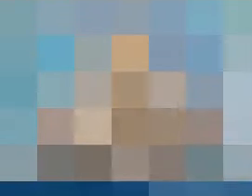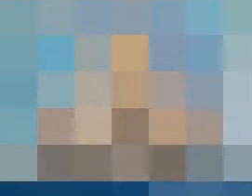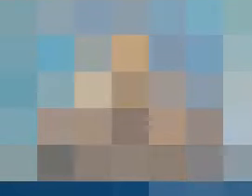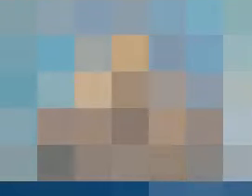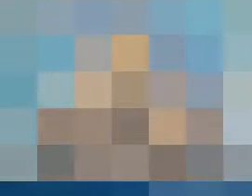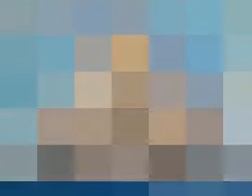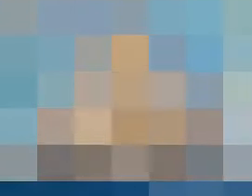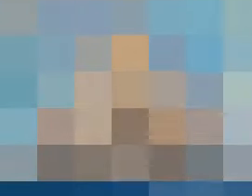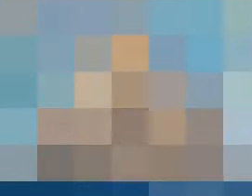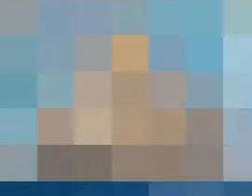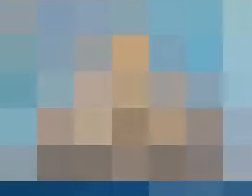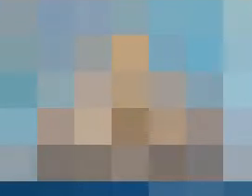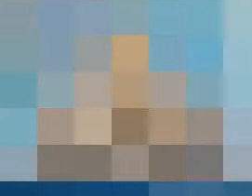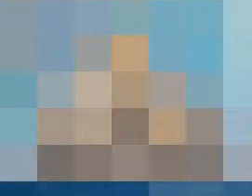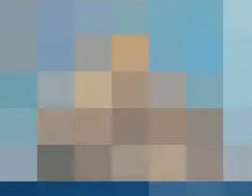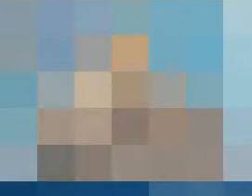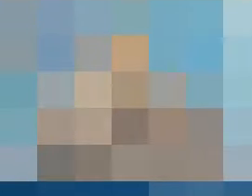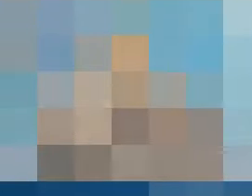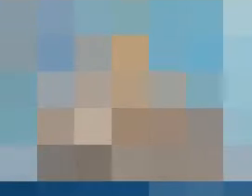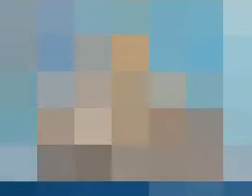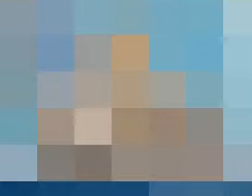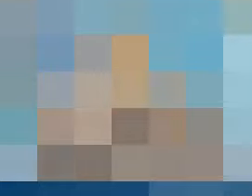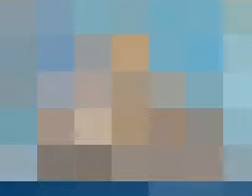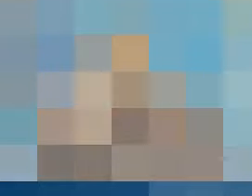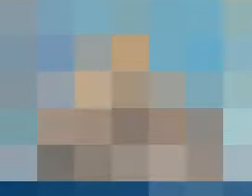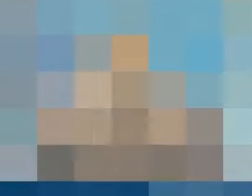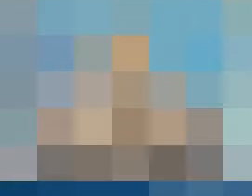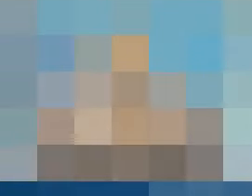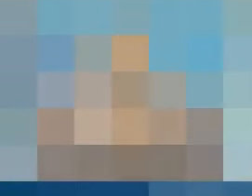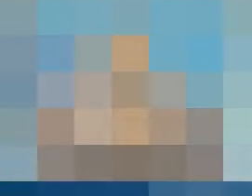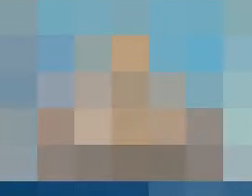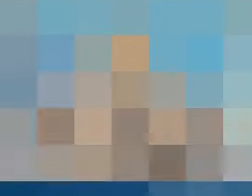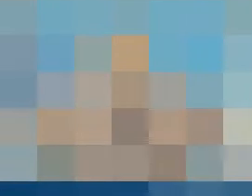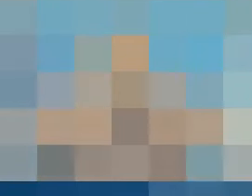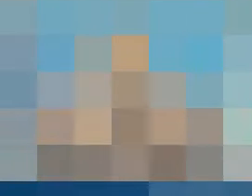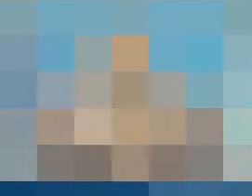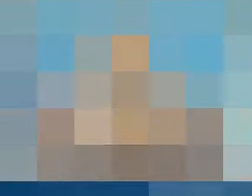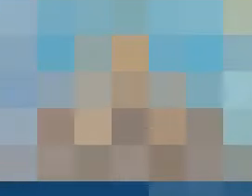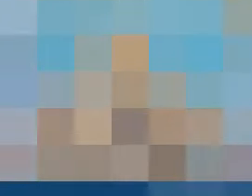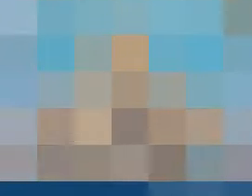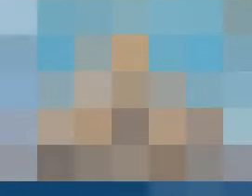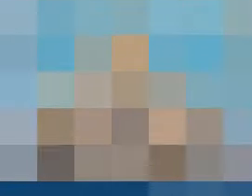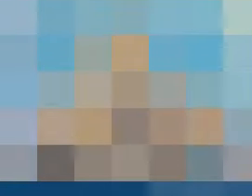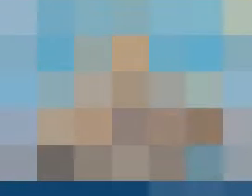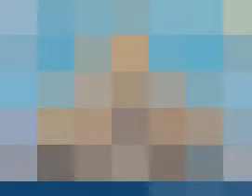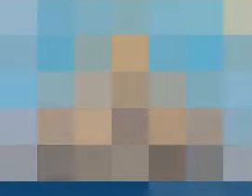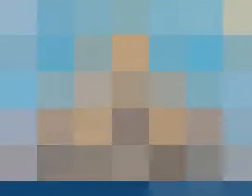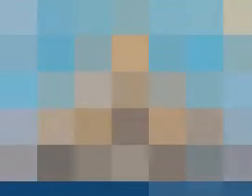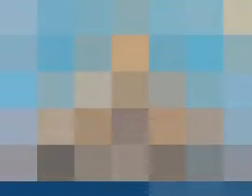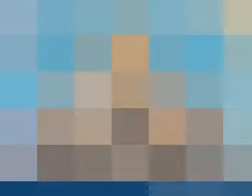كثيف. وذكر جمعية الهلال الأحمر الفلسطينية أن آليات الاحتلال الإسرائيلي تحاصر مستشفى الأمل وتغلق جميع مداخله.